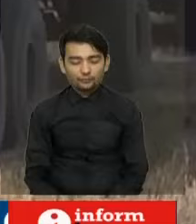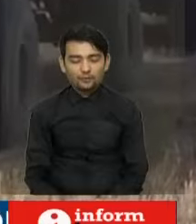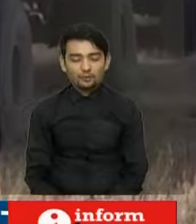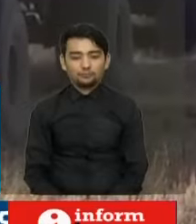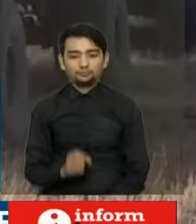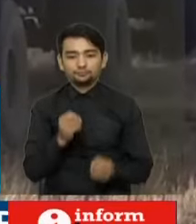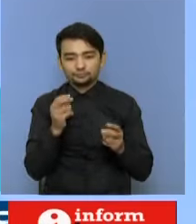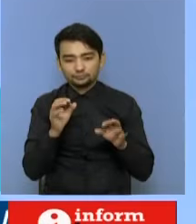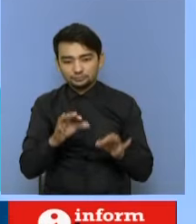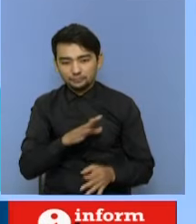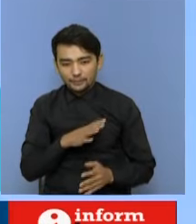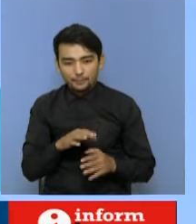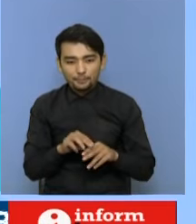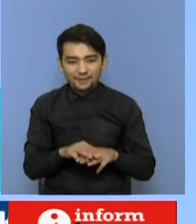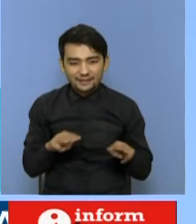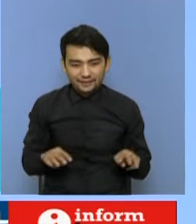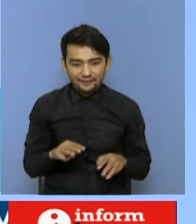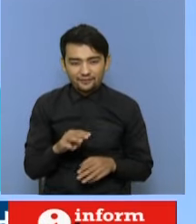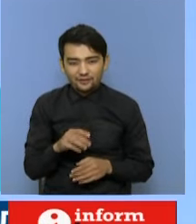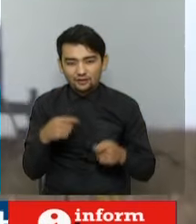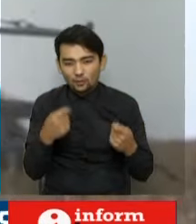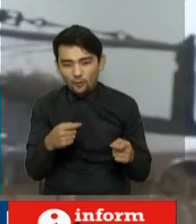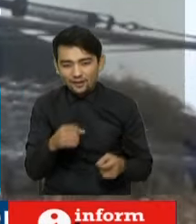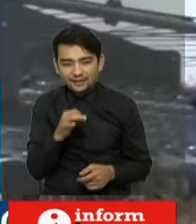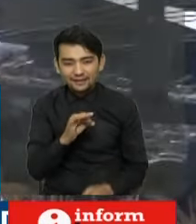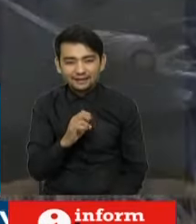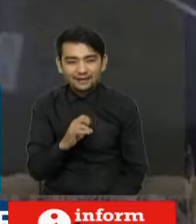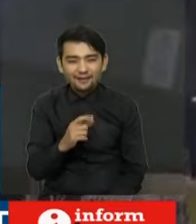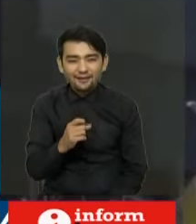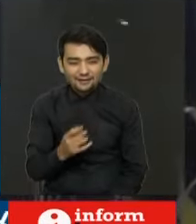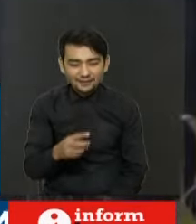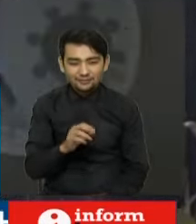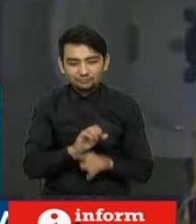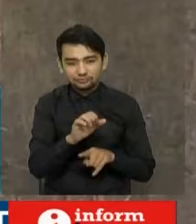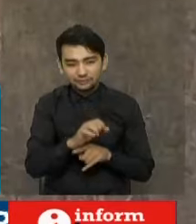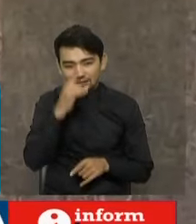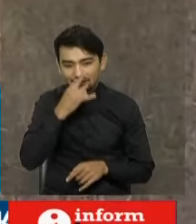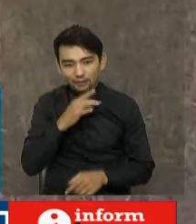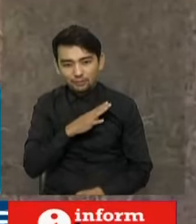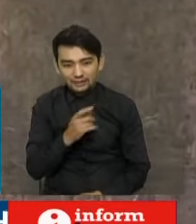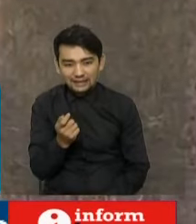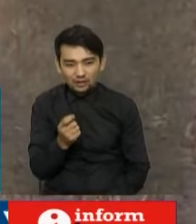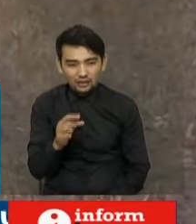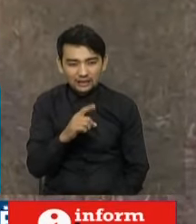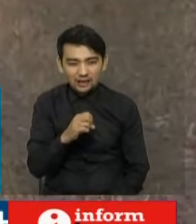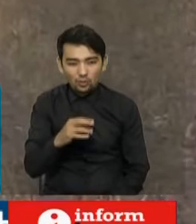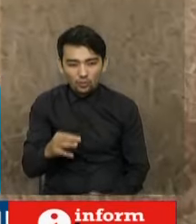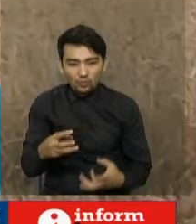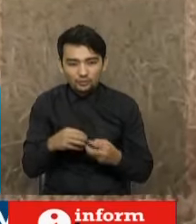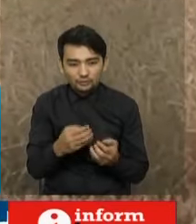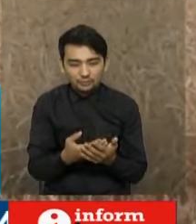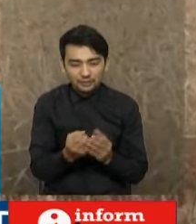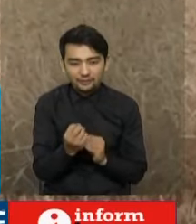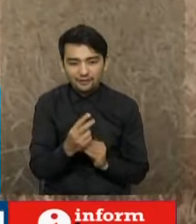Как и объявили в Министерстве торговли и интеграции, экспортный потенциал Казахстана по зерну составляет около